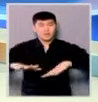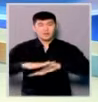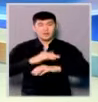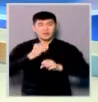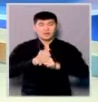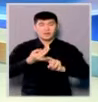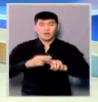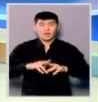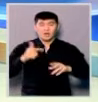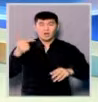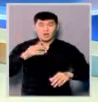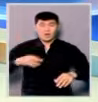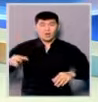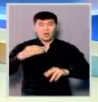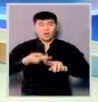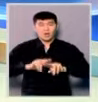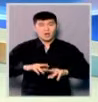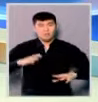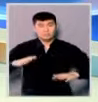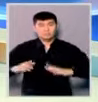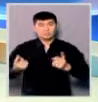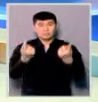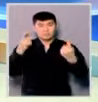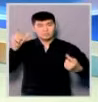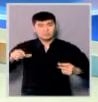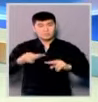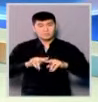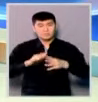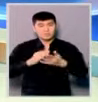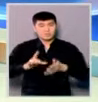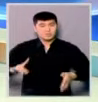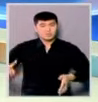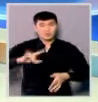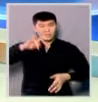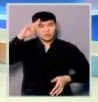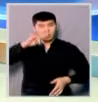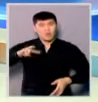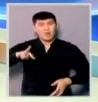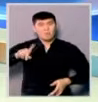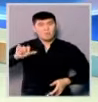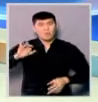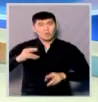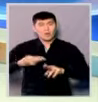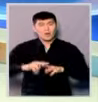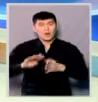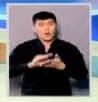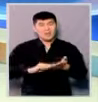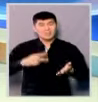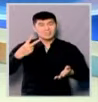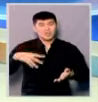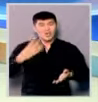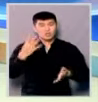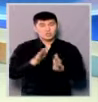среды регионам, академик Национальной академии наук Республики Казахстан Муфтах Диаров. Он автор